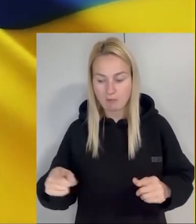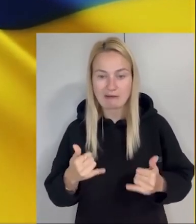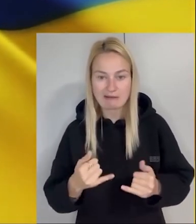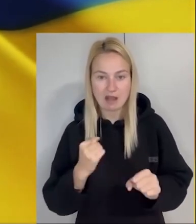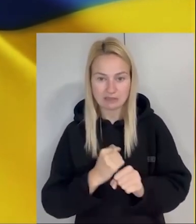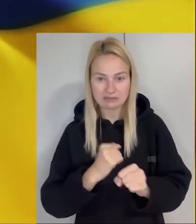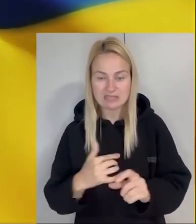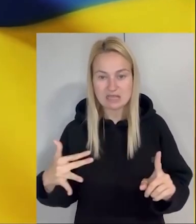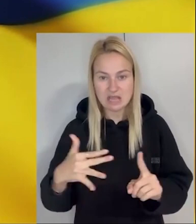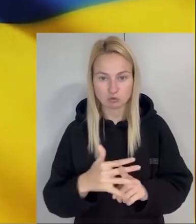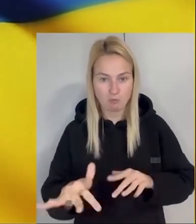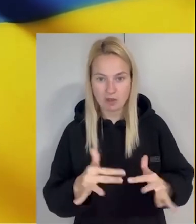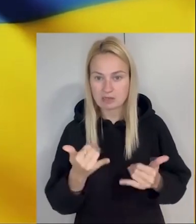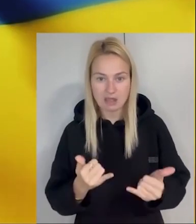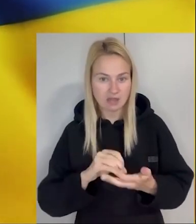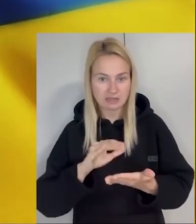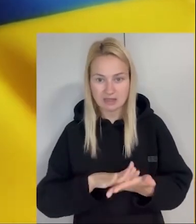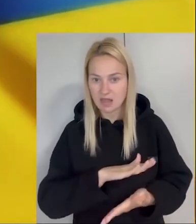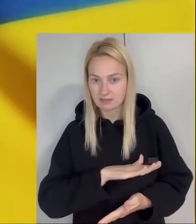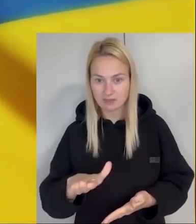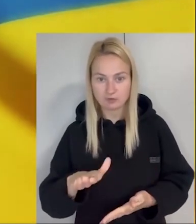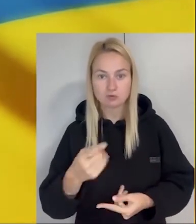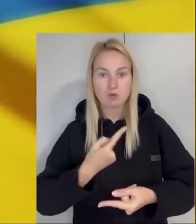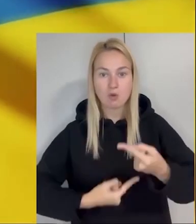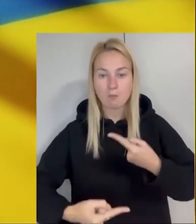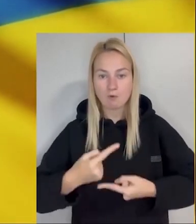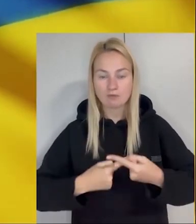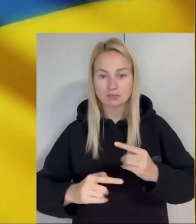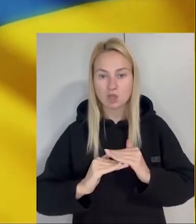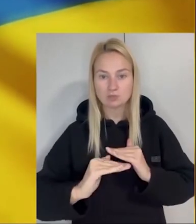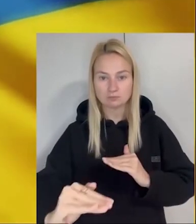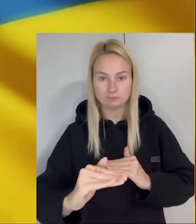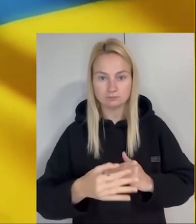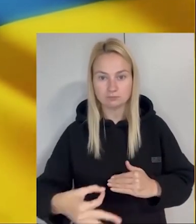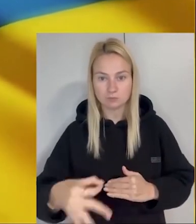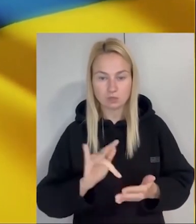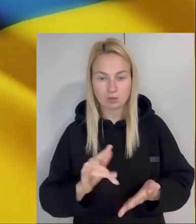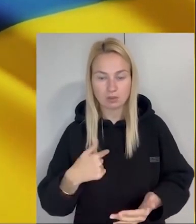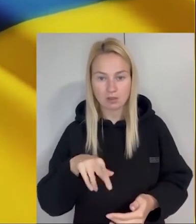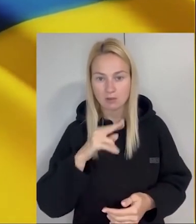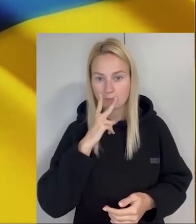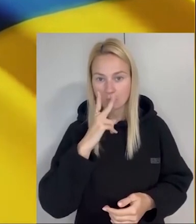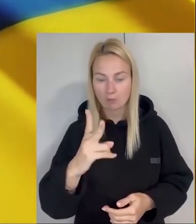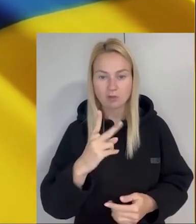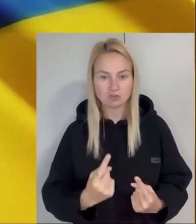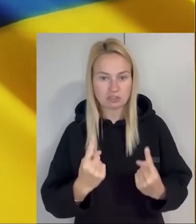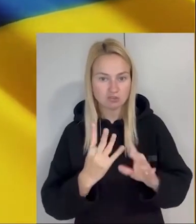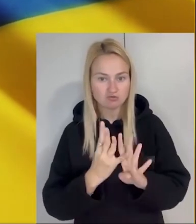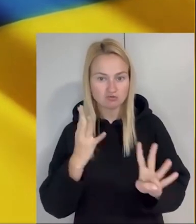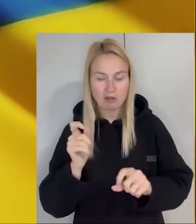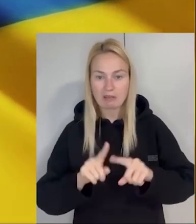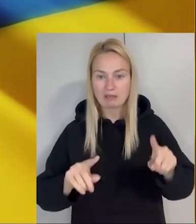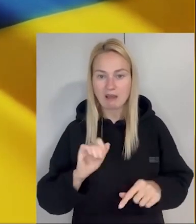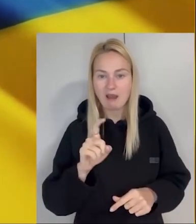здійснення наступальних дій наразі не зафіксовано. Повертаючись з полів до обласного центру, я побачив значні черги